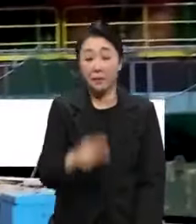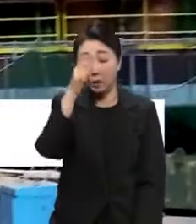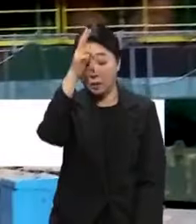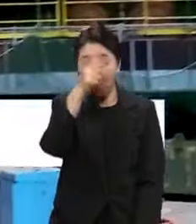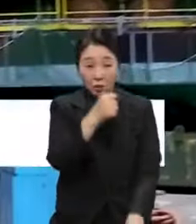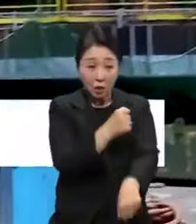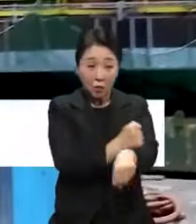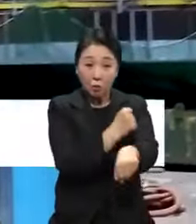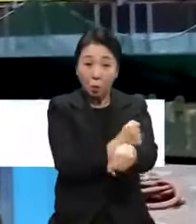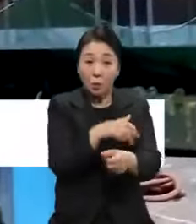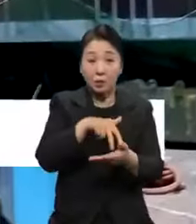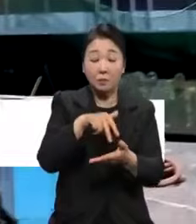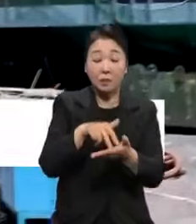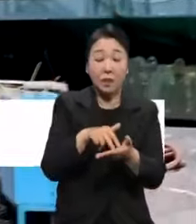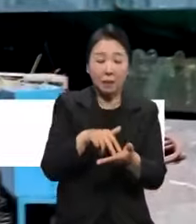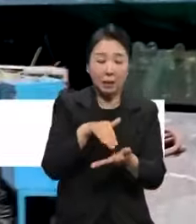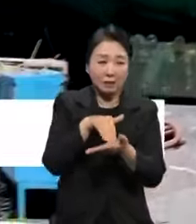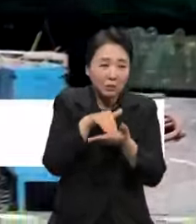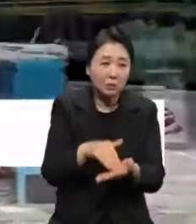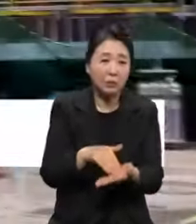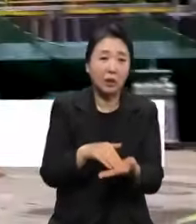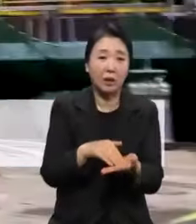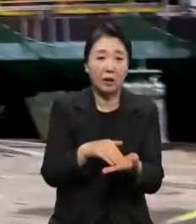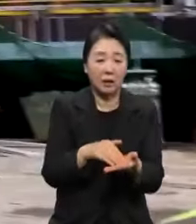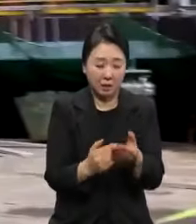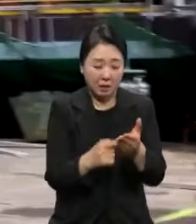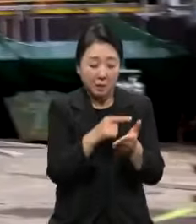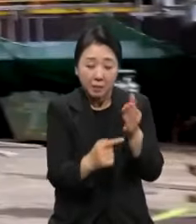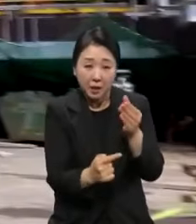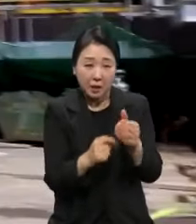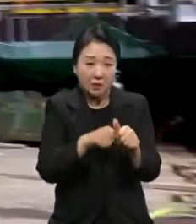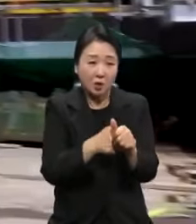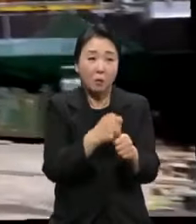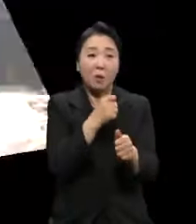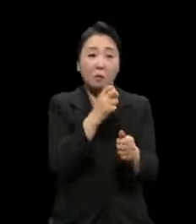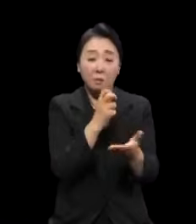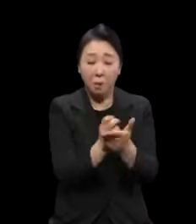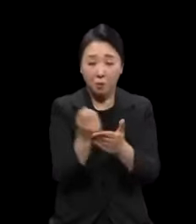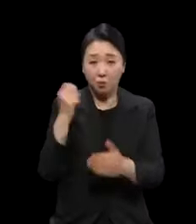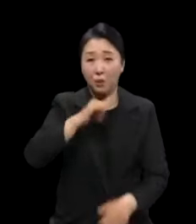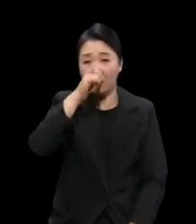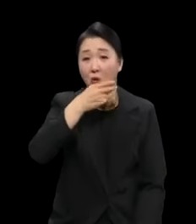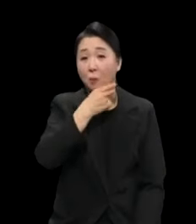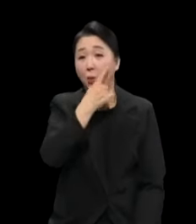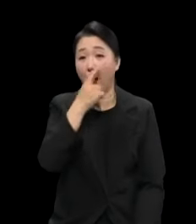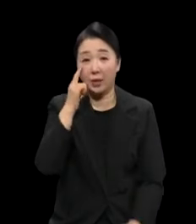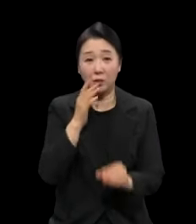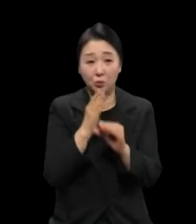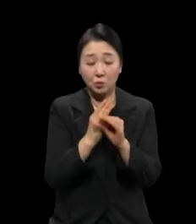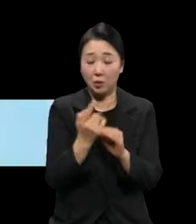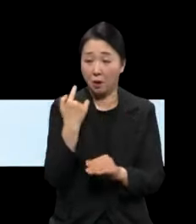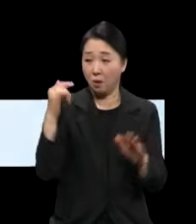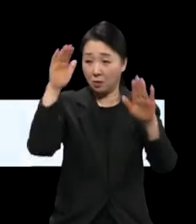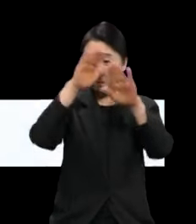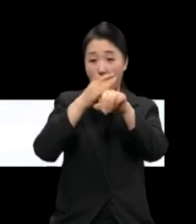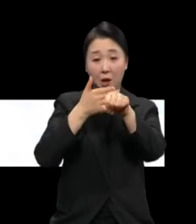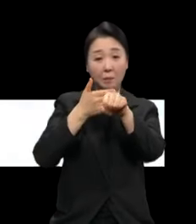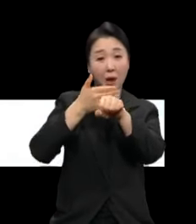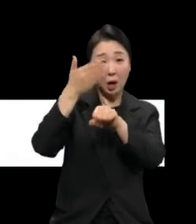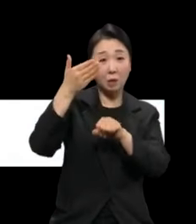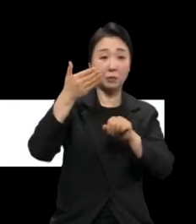노동 당국은 중대재해 처벌법 위반 여부 등 정확한 사고 경의를 조사 중입니다 어젯밤 9시 반쯤 경기도 2천의